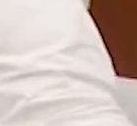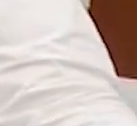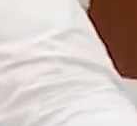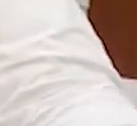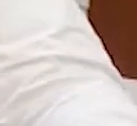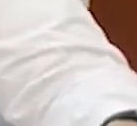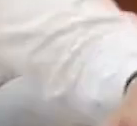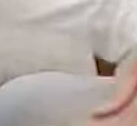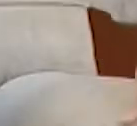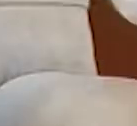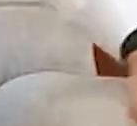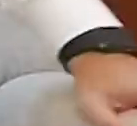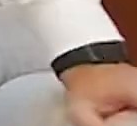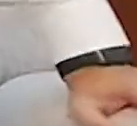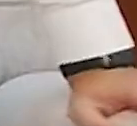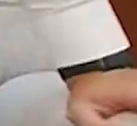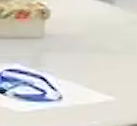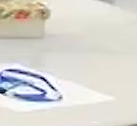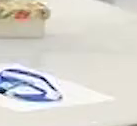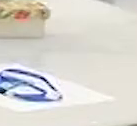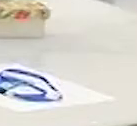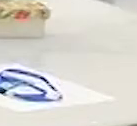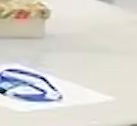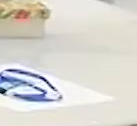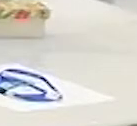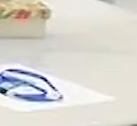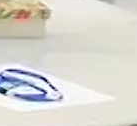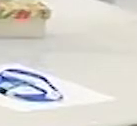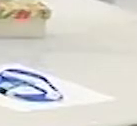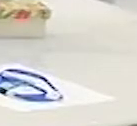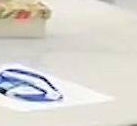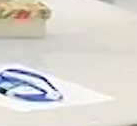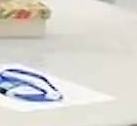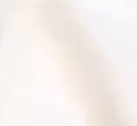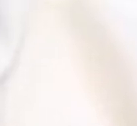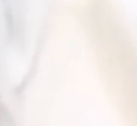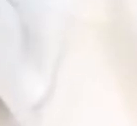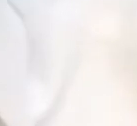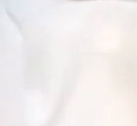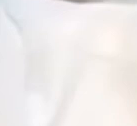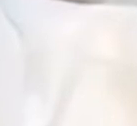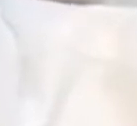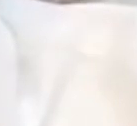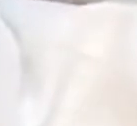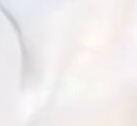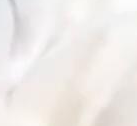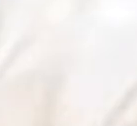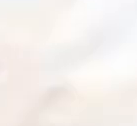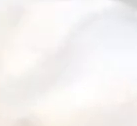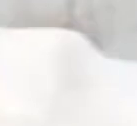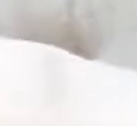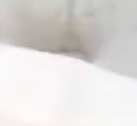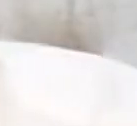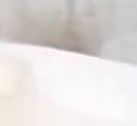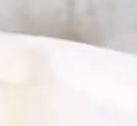Juliari Batubara sebelum ditangkap oleh KPK atas tindakan korupsinya. Kepada tim Delik, Juliari saat